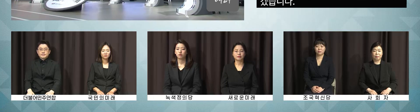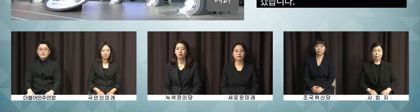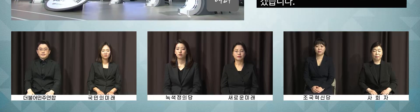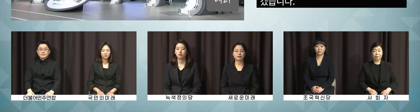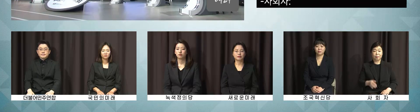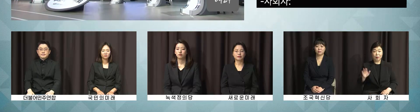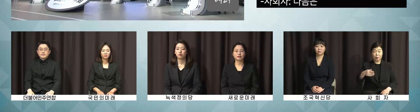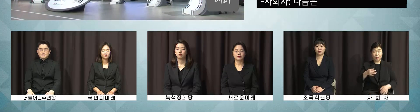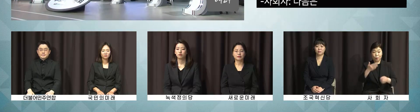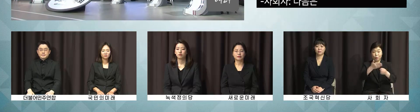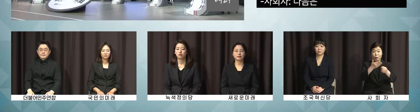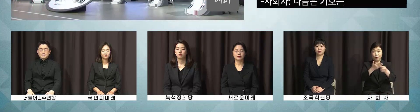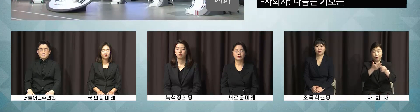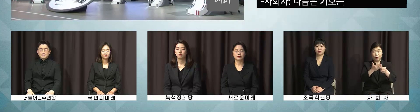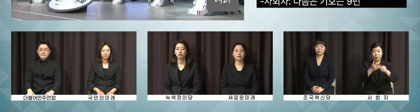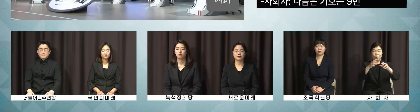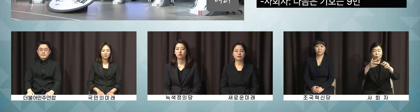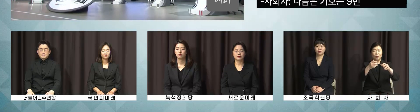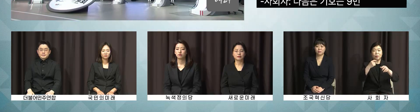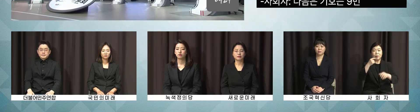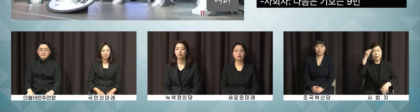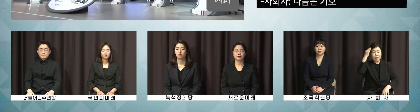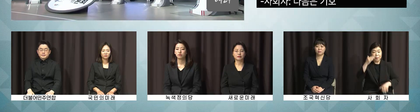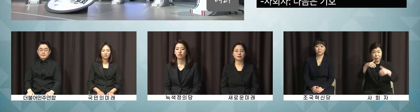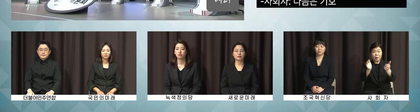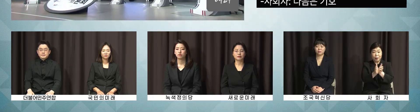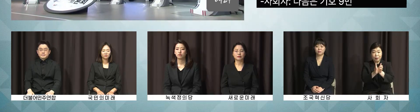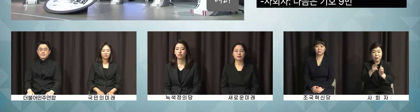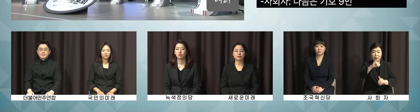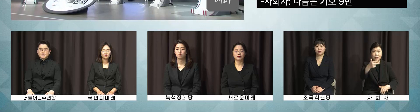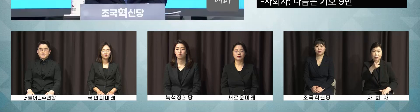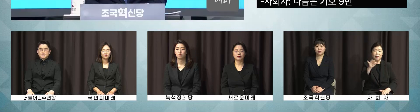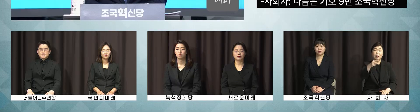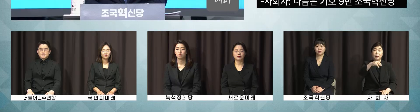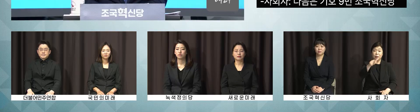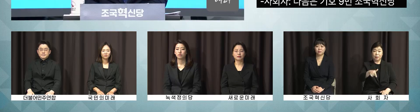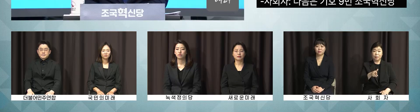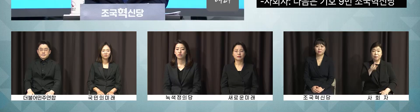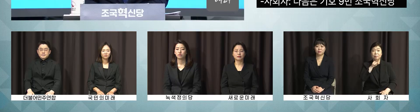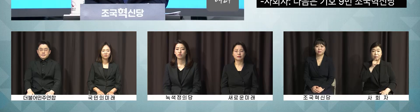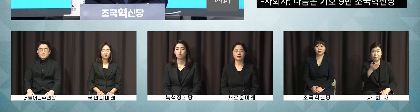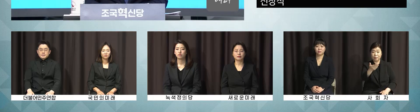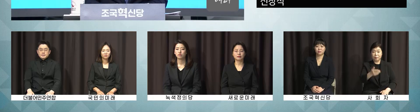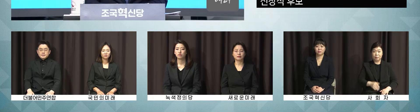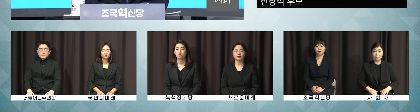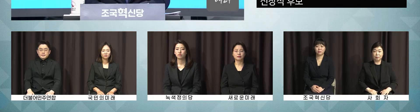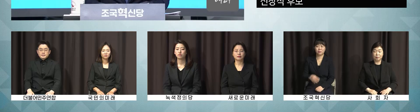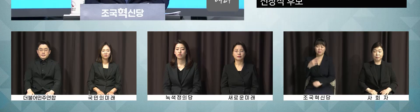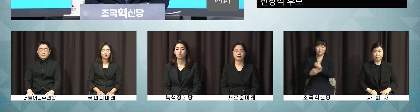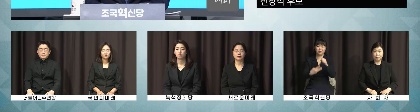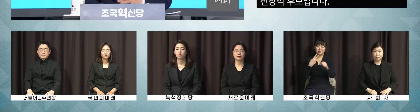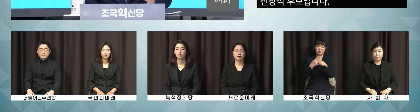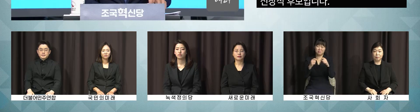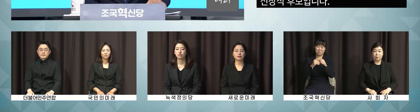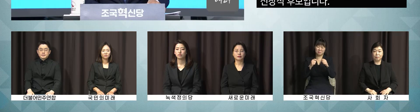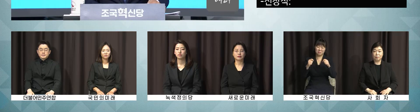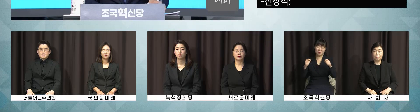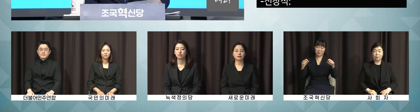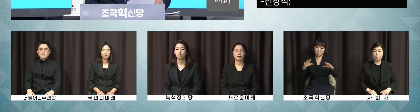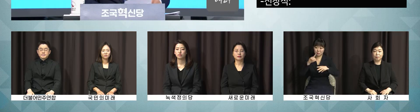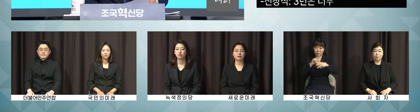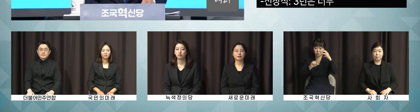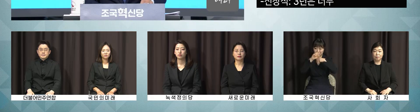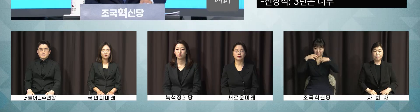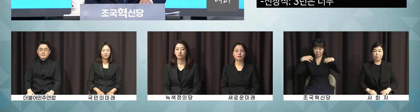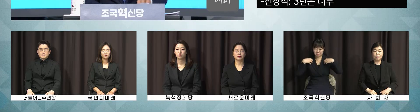네, 다음은 기호 9번 조국혁신당 신장식 후보 발표하시죠. 3년은 너무 길다. 윤석열 검찰 독재